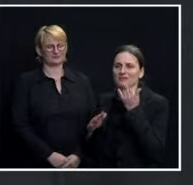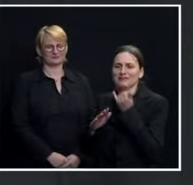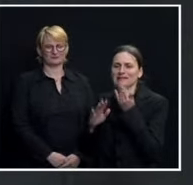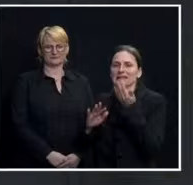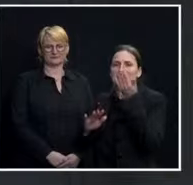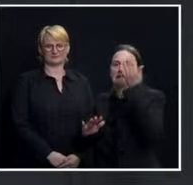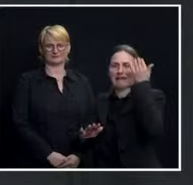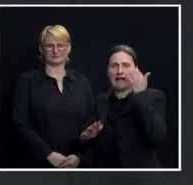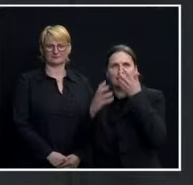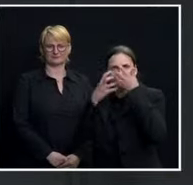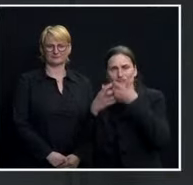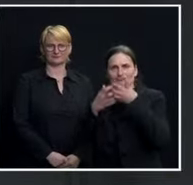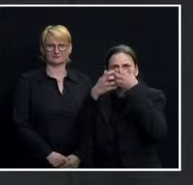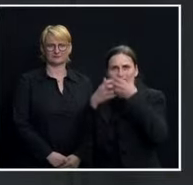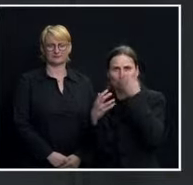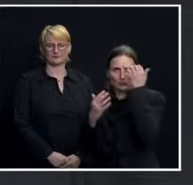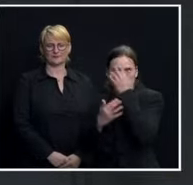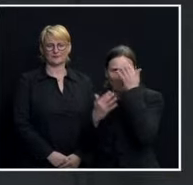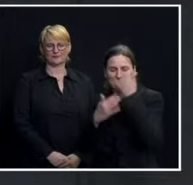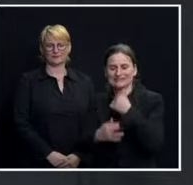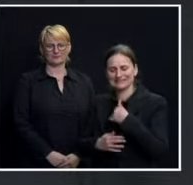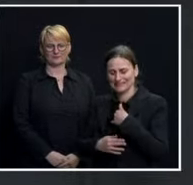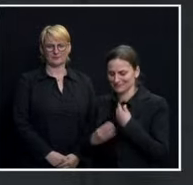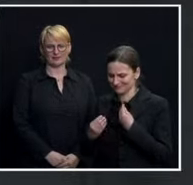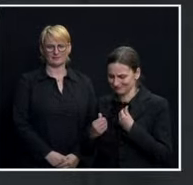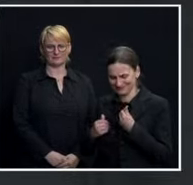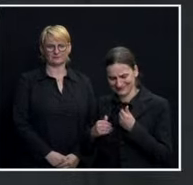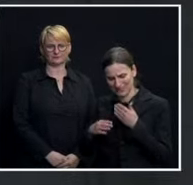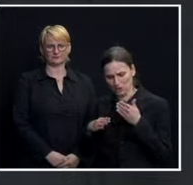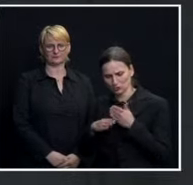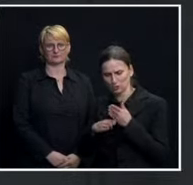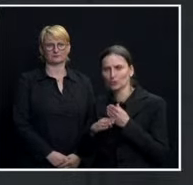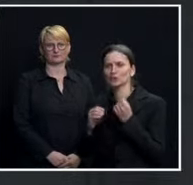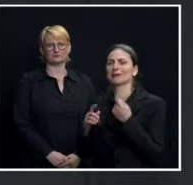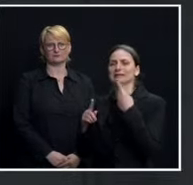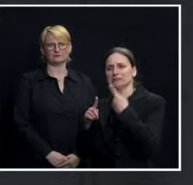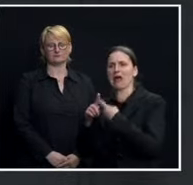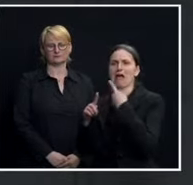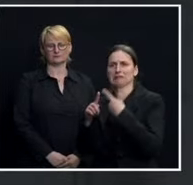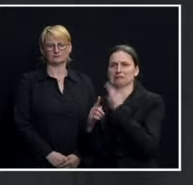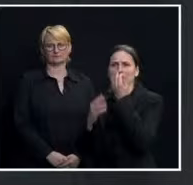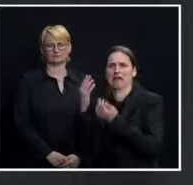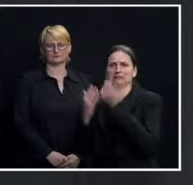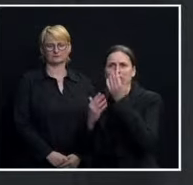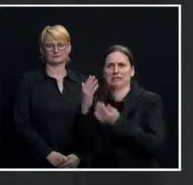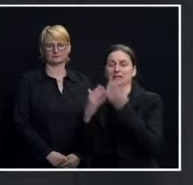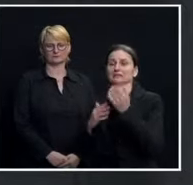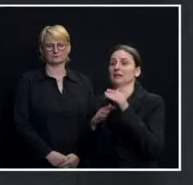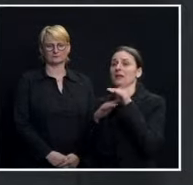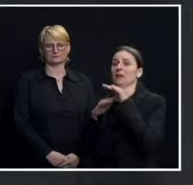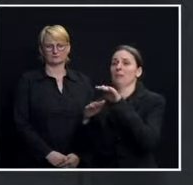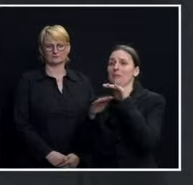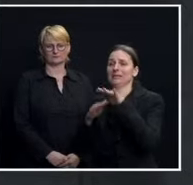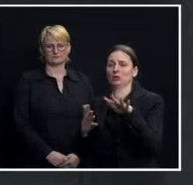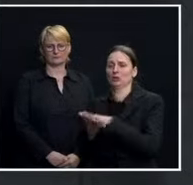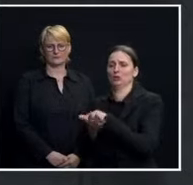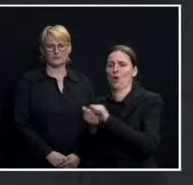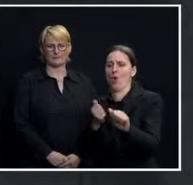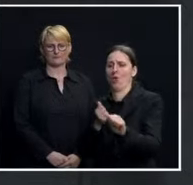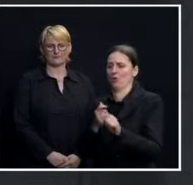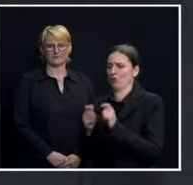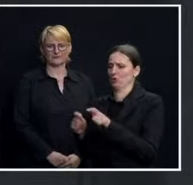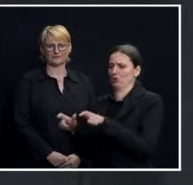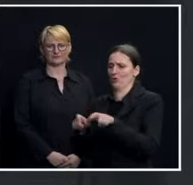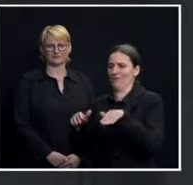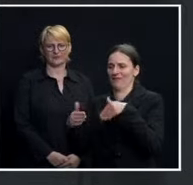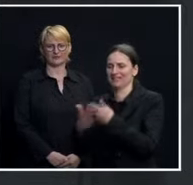vor sich hingegangen ist. Mich hat immer sehr gestört, dass wir eigentlich nur über Zahlen gesprochen haben. Also wir haben über Millionen von Holocaust-Opfern geredet,